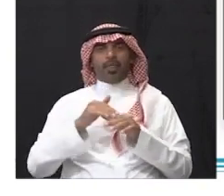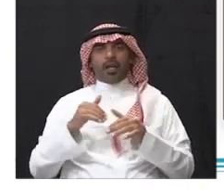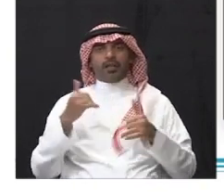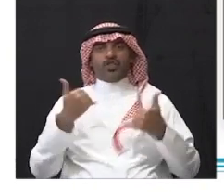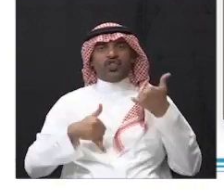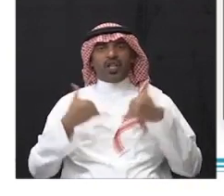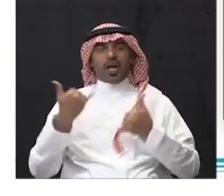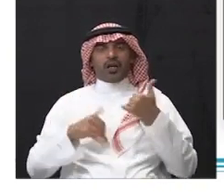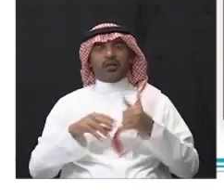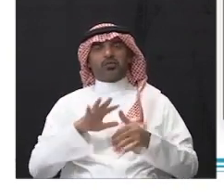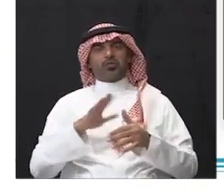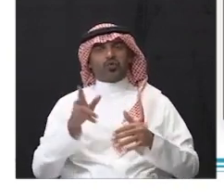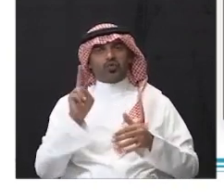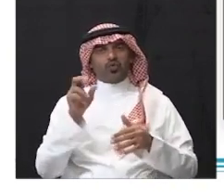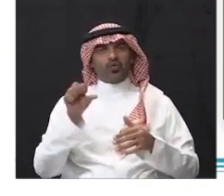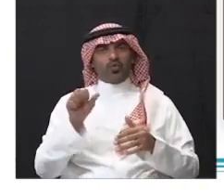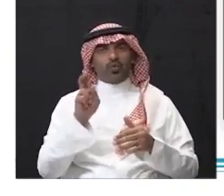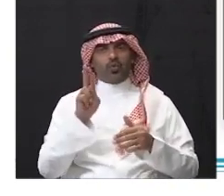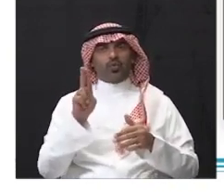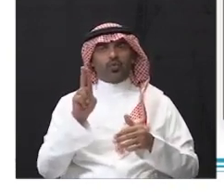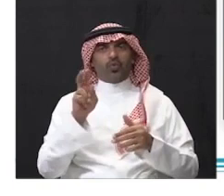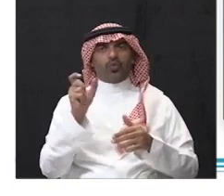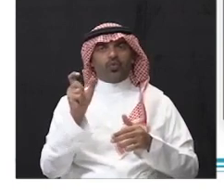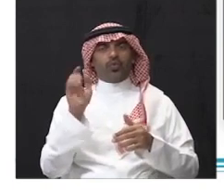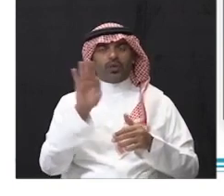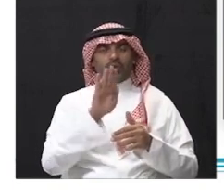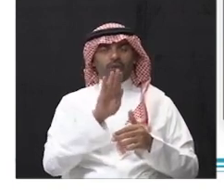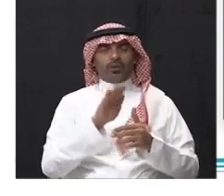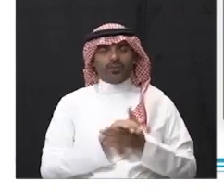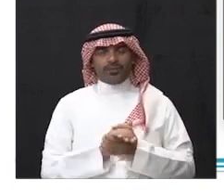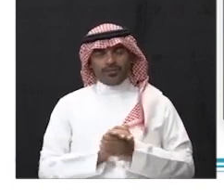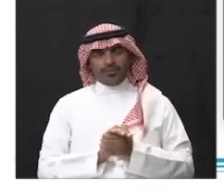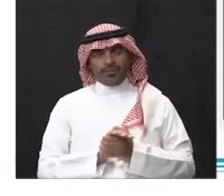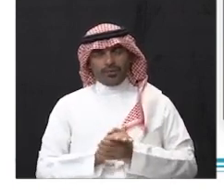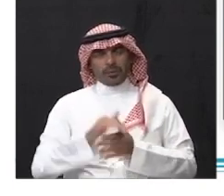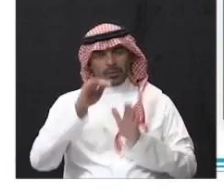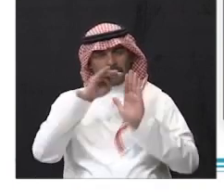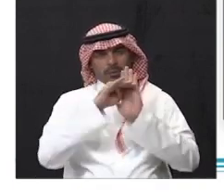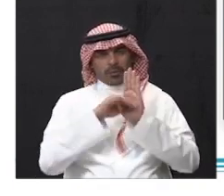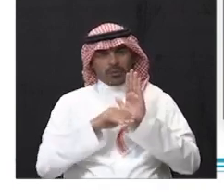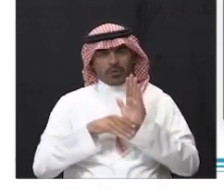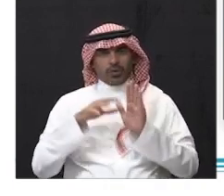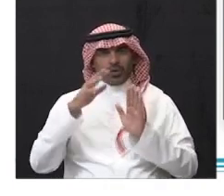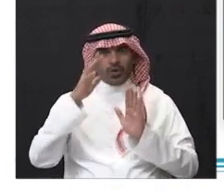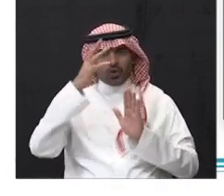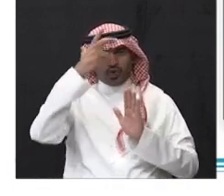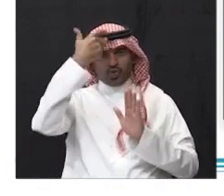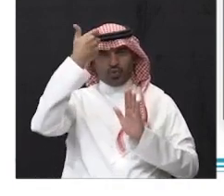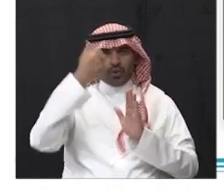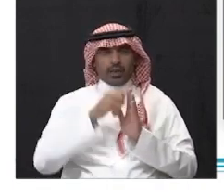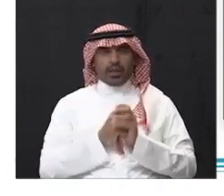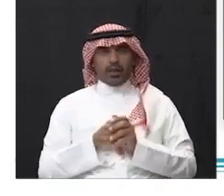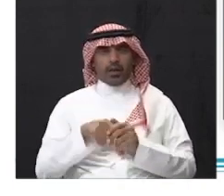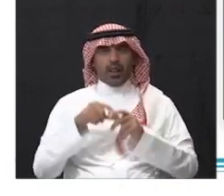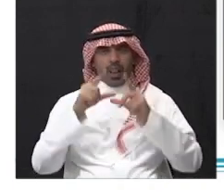تونس، غينيا، جيبوتي، سوريا، لبنان.